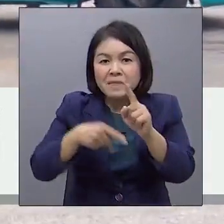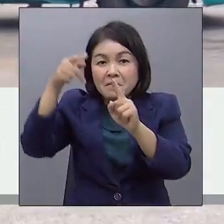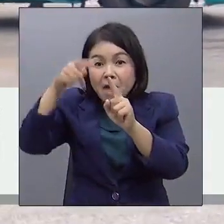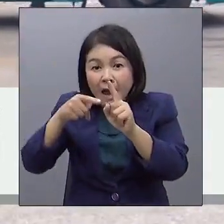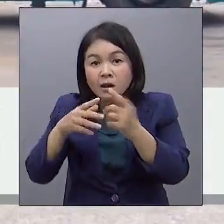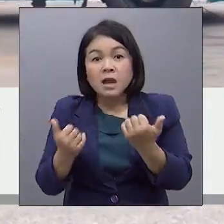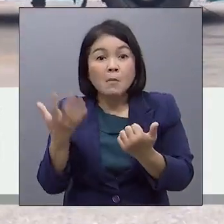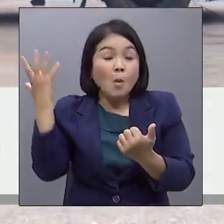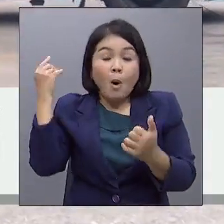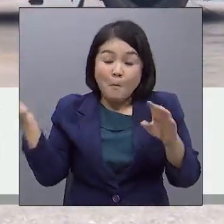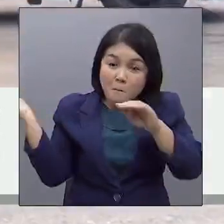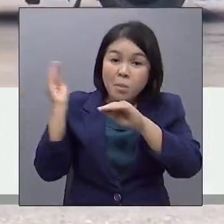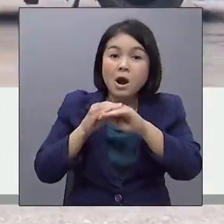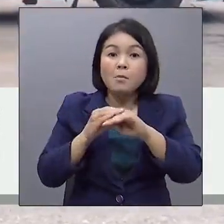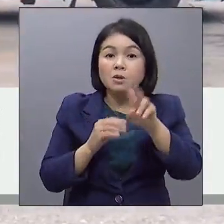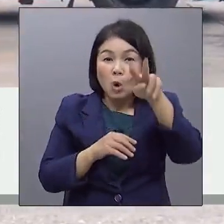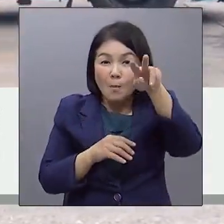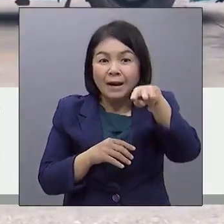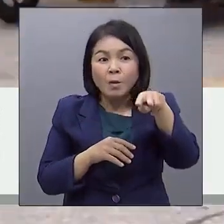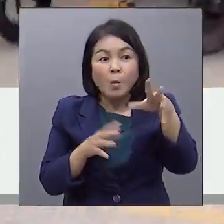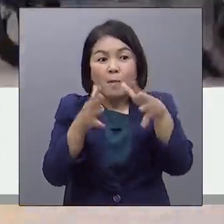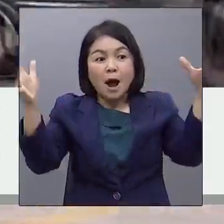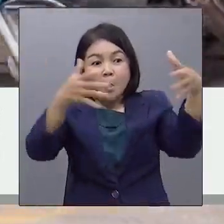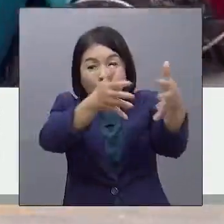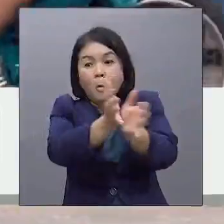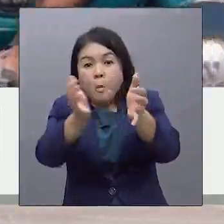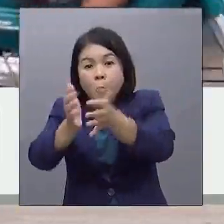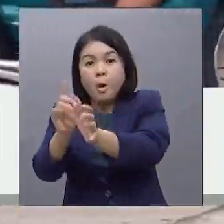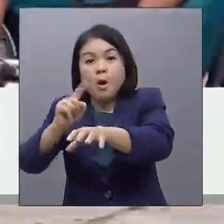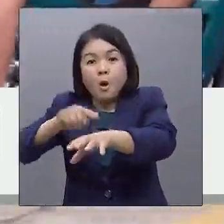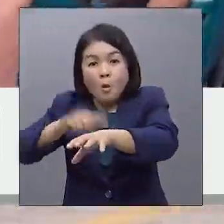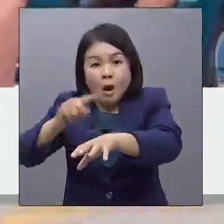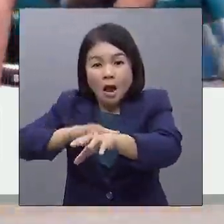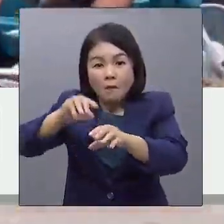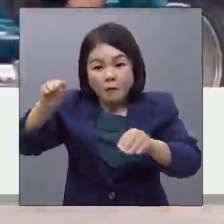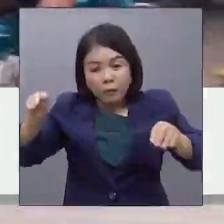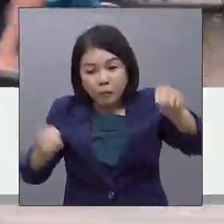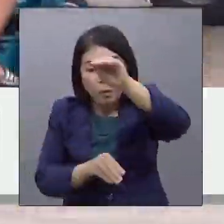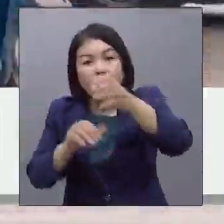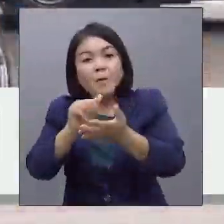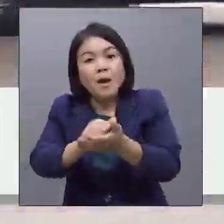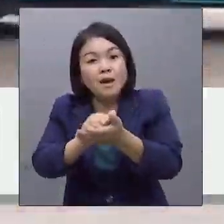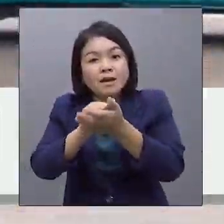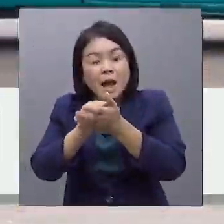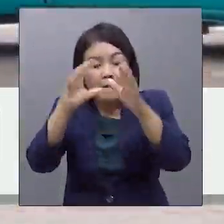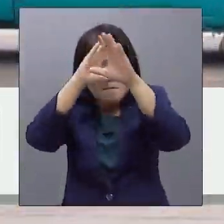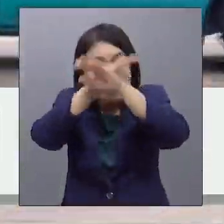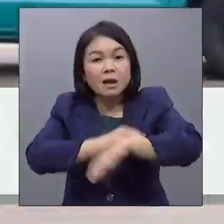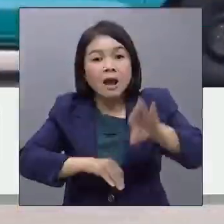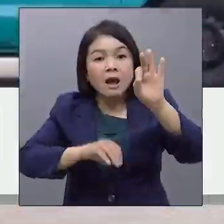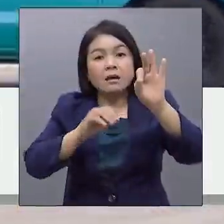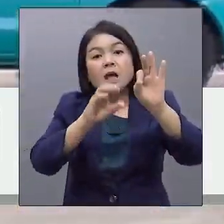าเกือบเท่าตัวคือประมาณ 2,000 ถังก็ต้องขยายเวลาในการให้บริการไปจนถึง 3 ทุ่มค่ะ